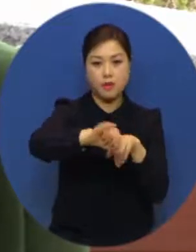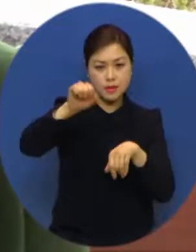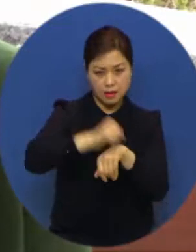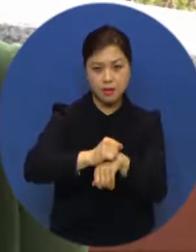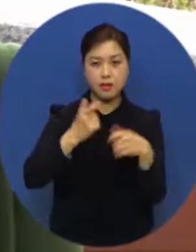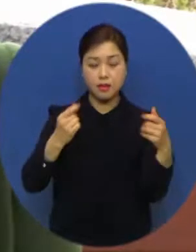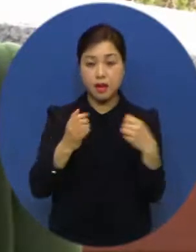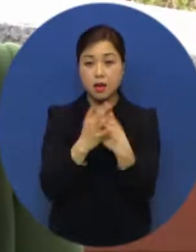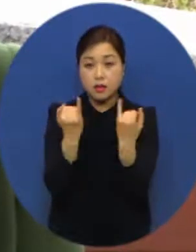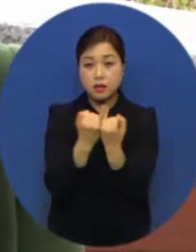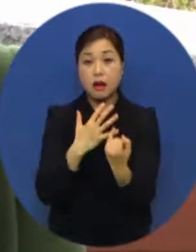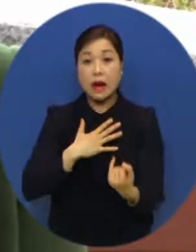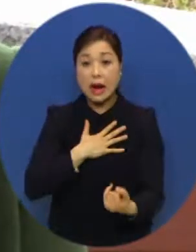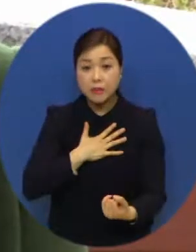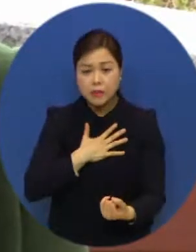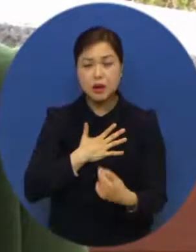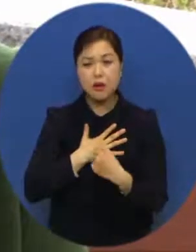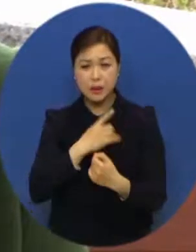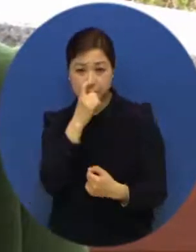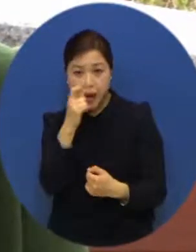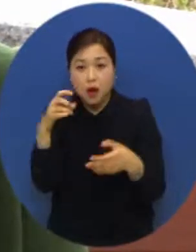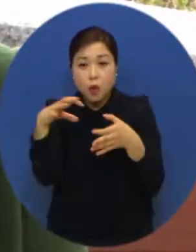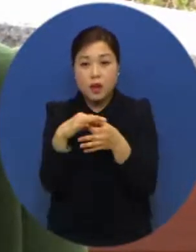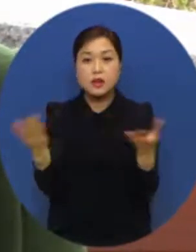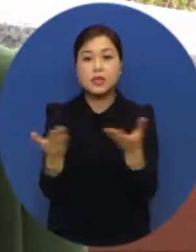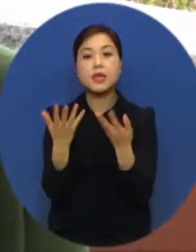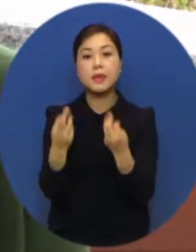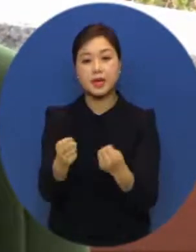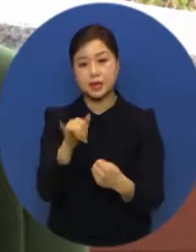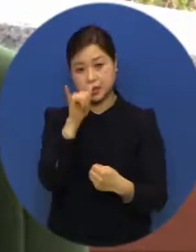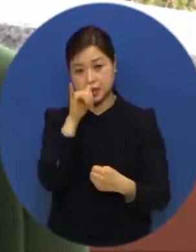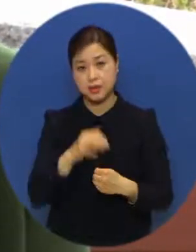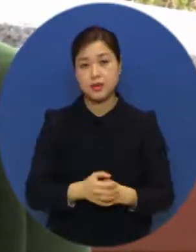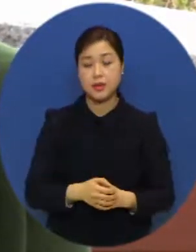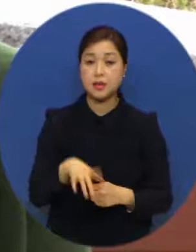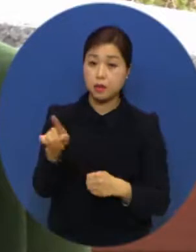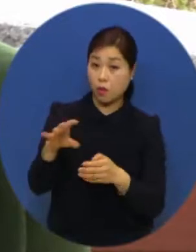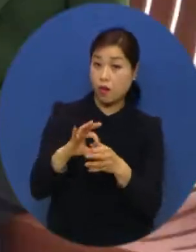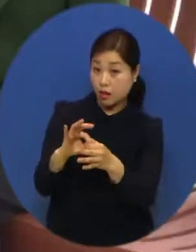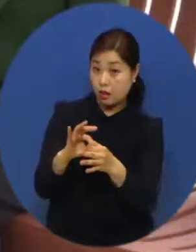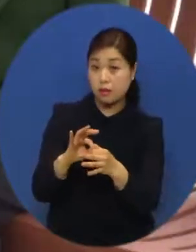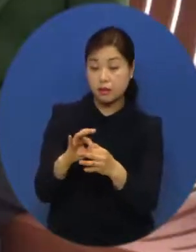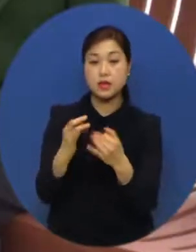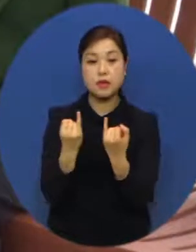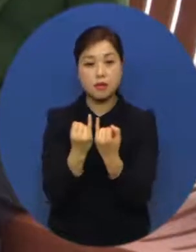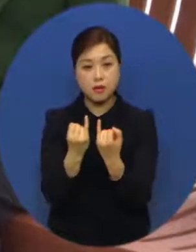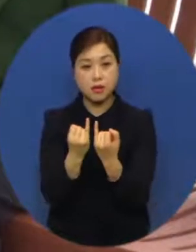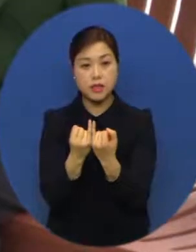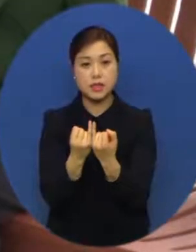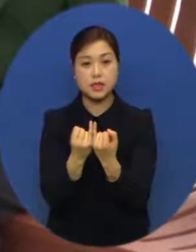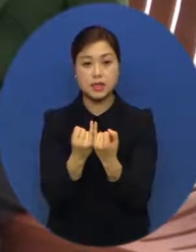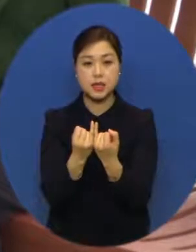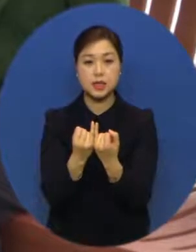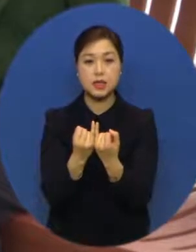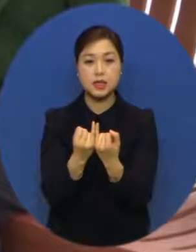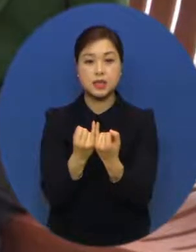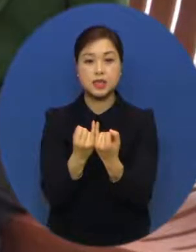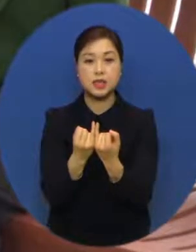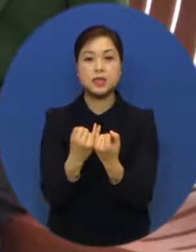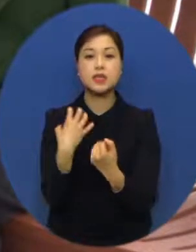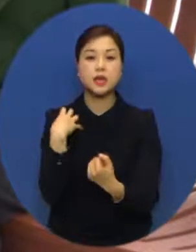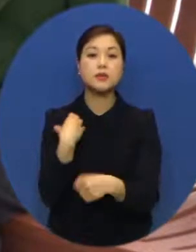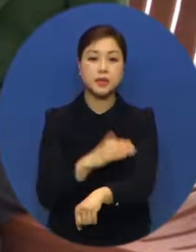여성적인 감성이 필요한 직업들이 상당히 많습니다. 역시 그런 부분에서 여성들이라고 할 수 있는데,